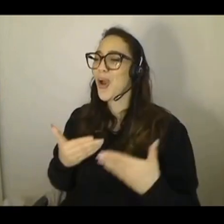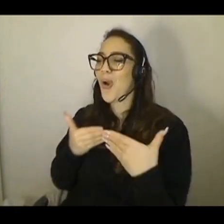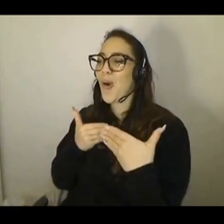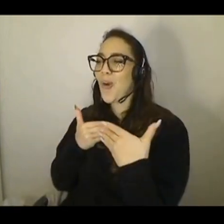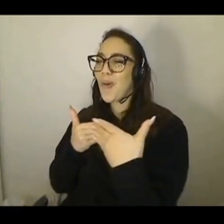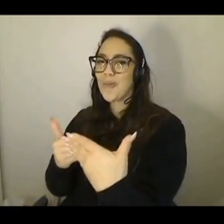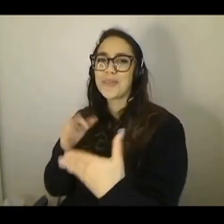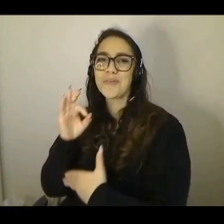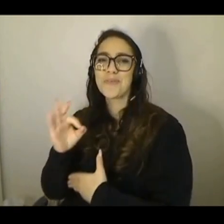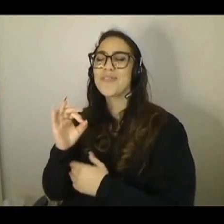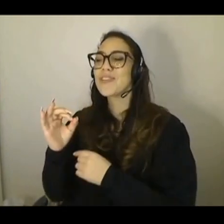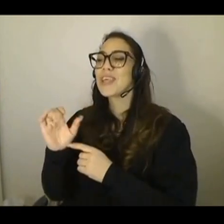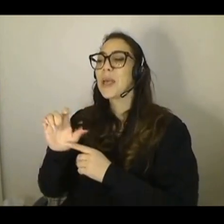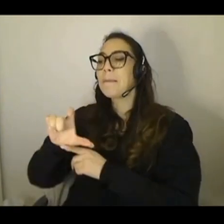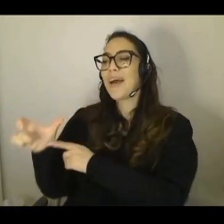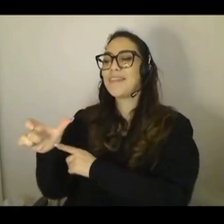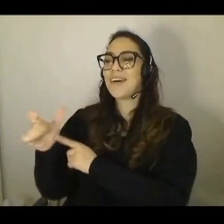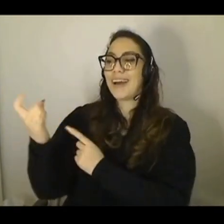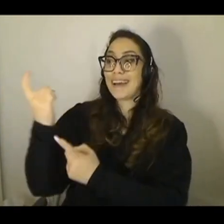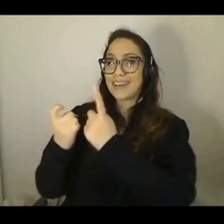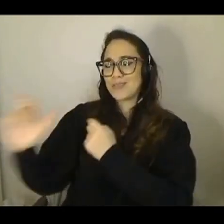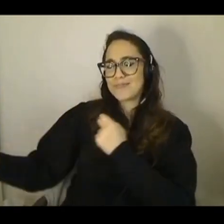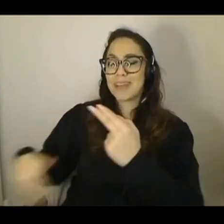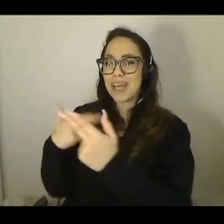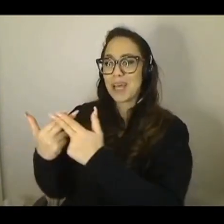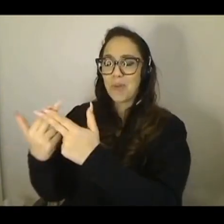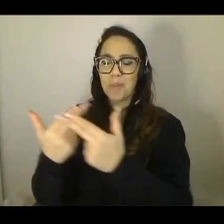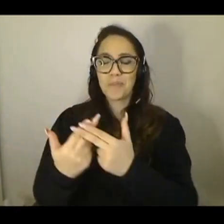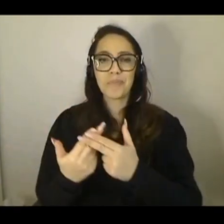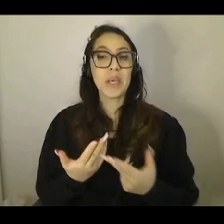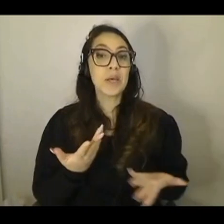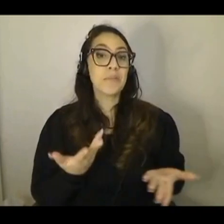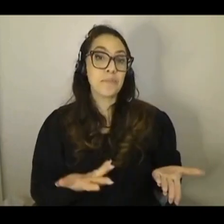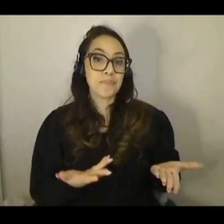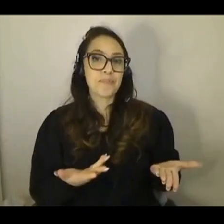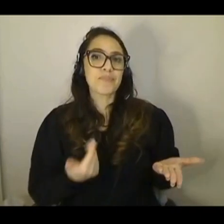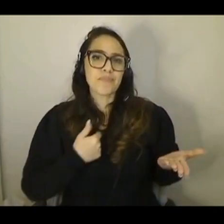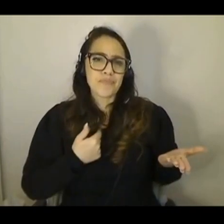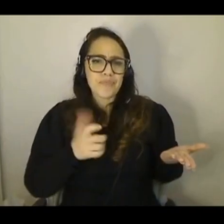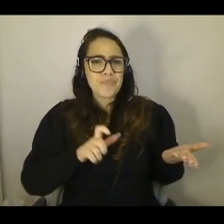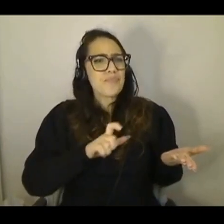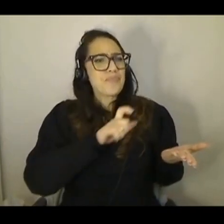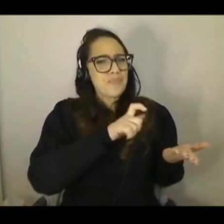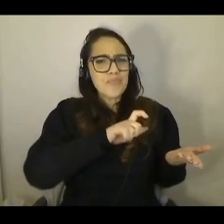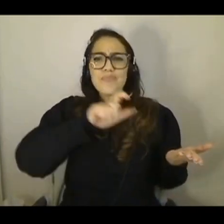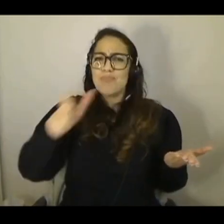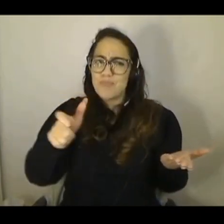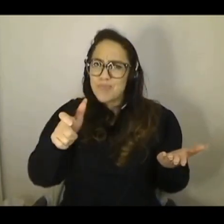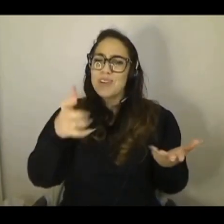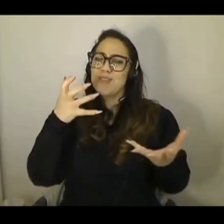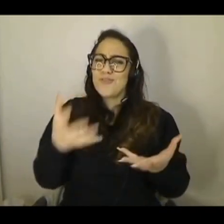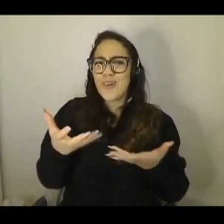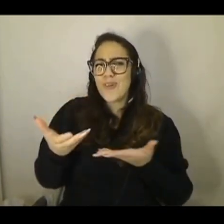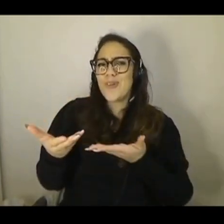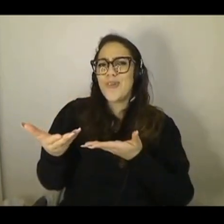les questions-réponses. Et je voulais vous redonner en tout cas la parole avant même de rééchanger sur peut-être des points